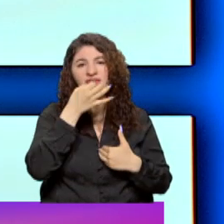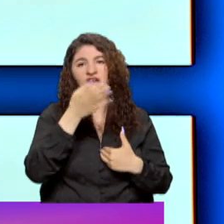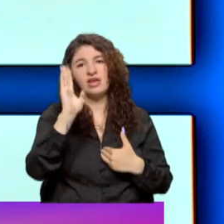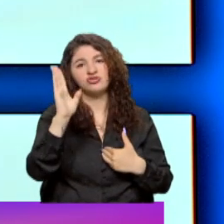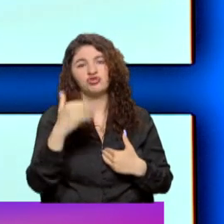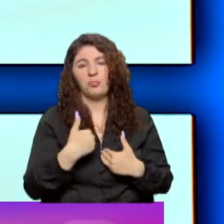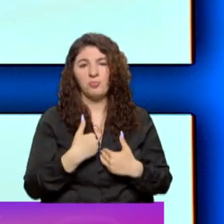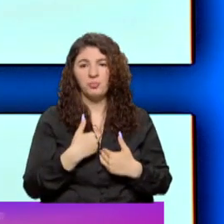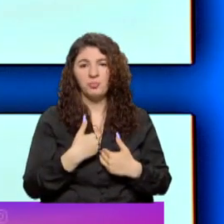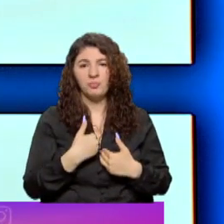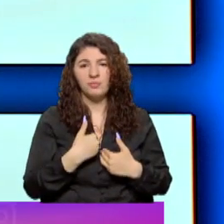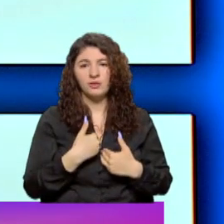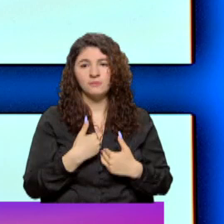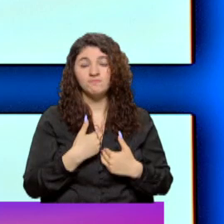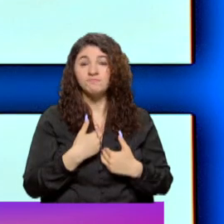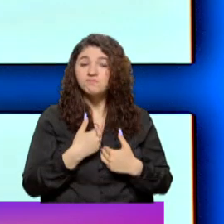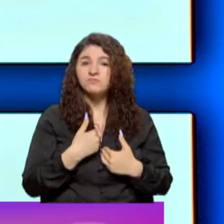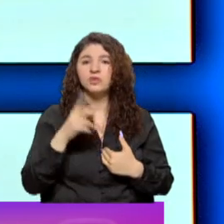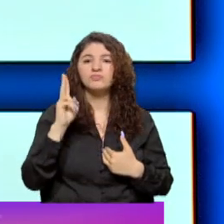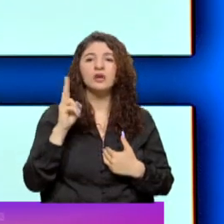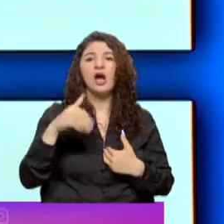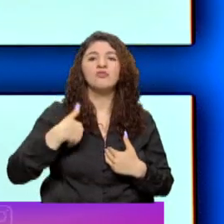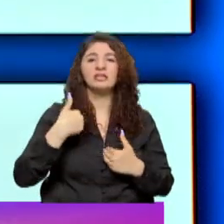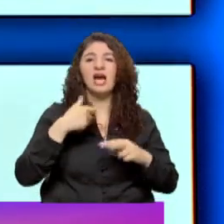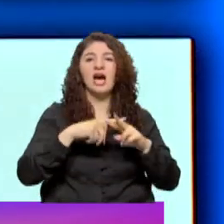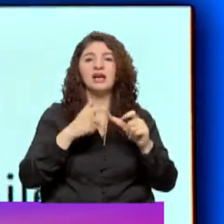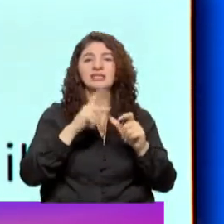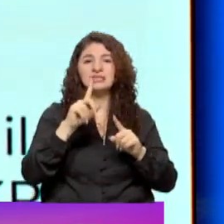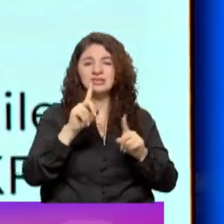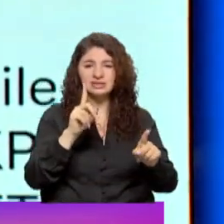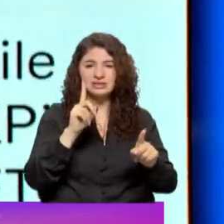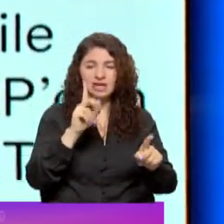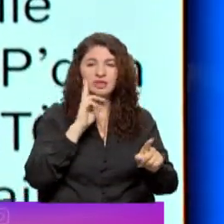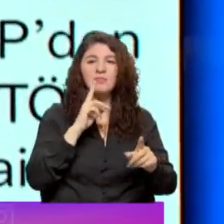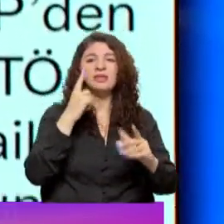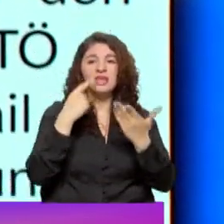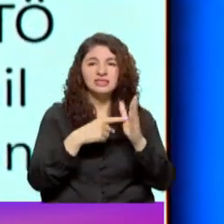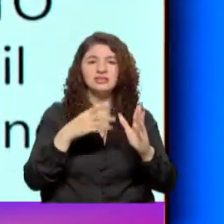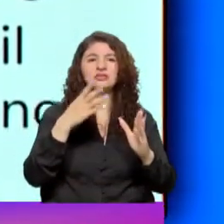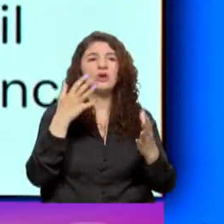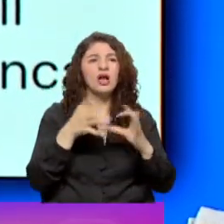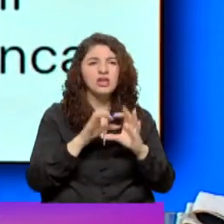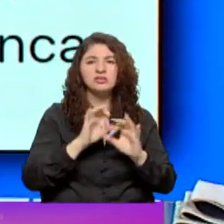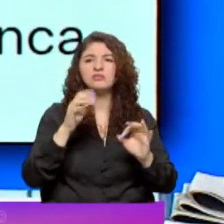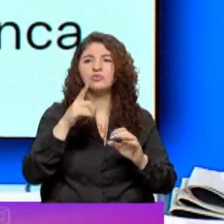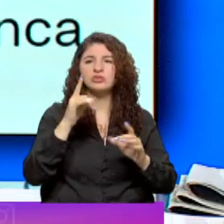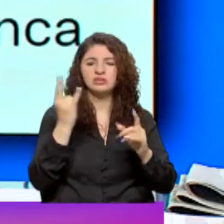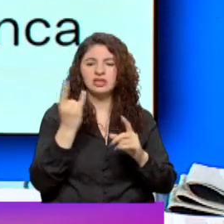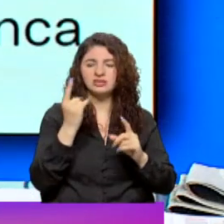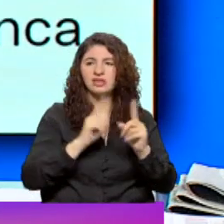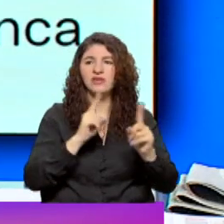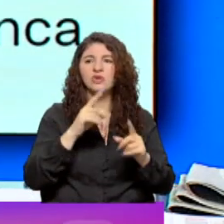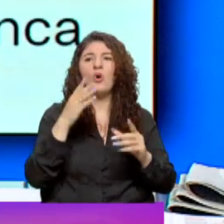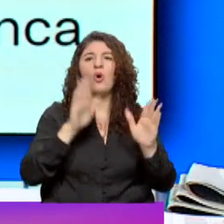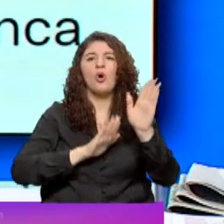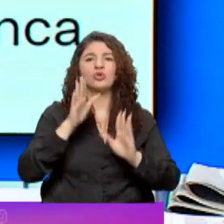ifadeye gideceğim ya ondan kötü Aslı Kazan delisiz dayanaksız gezi davasında oy çokluğu ile verilen